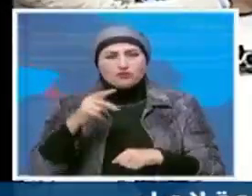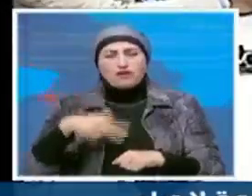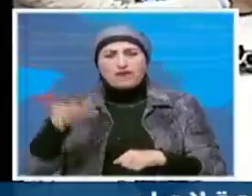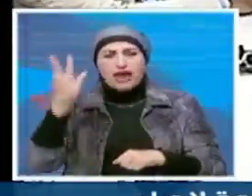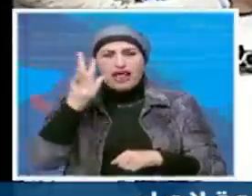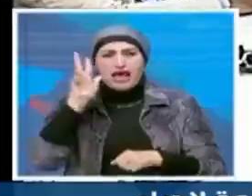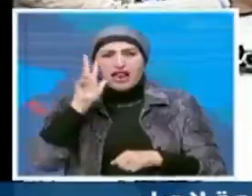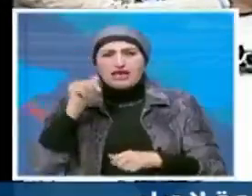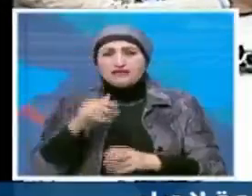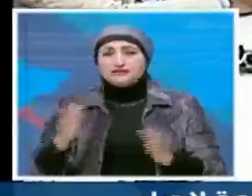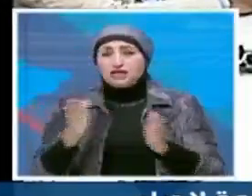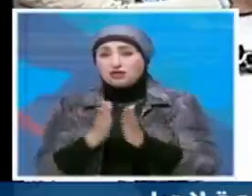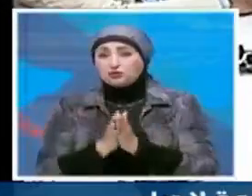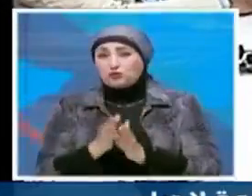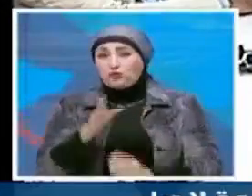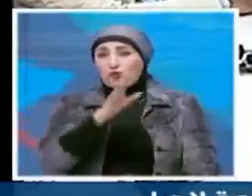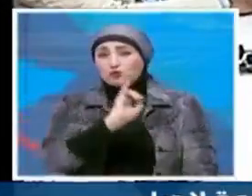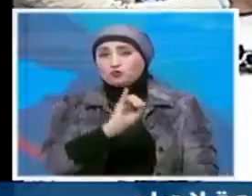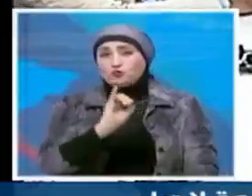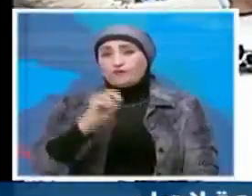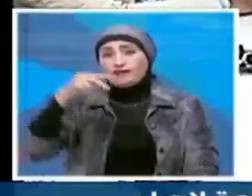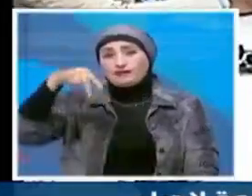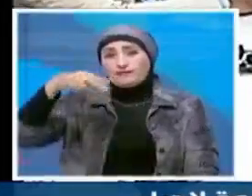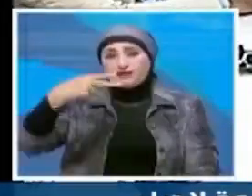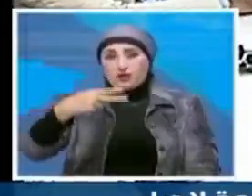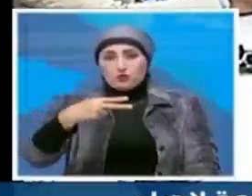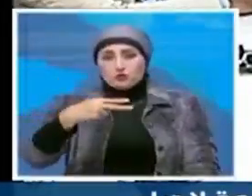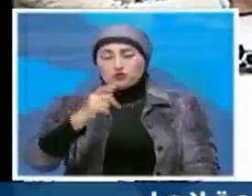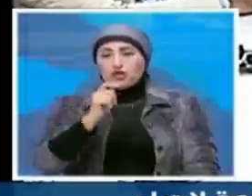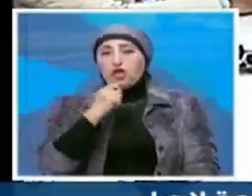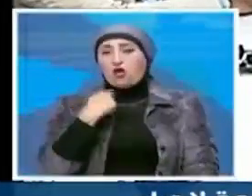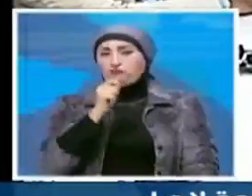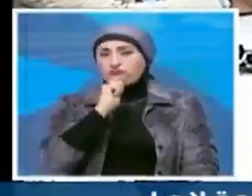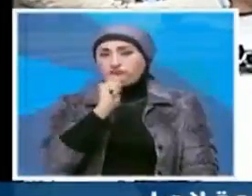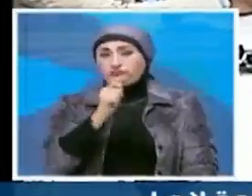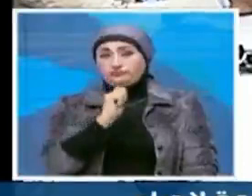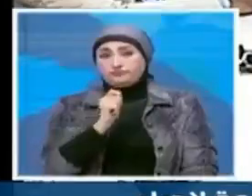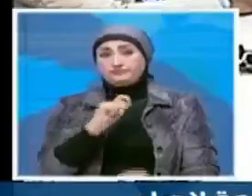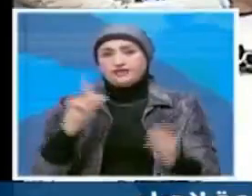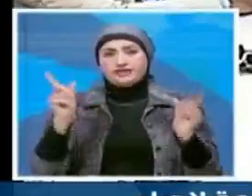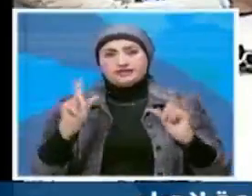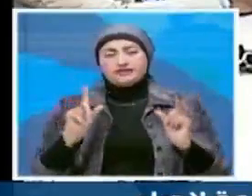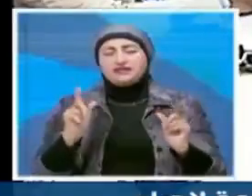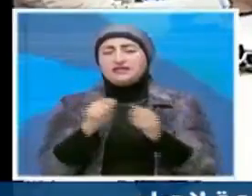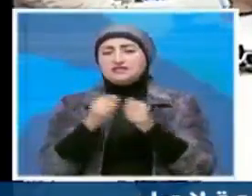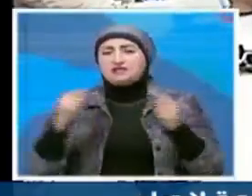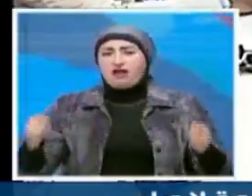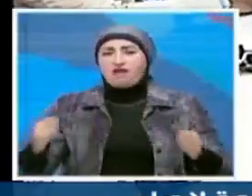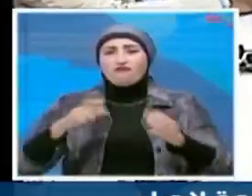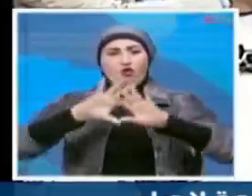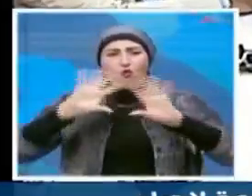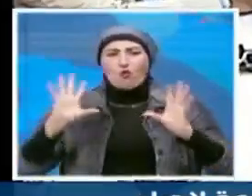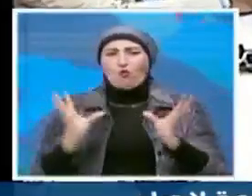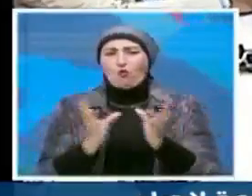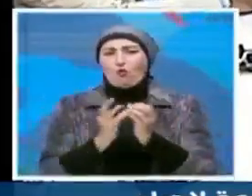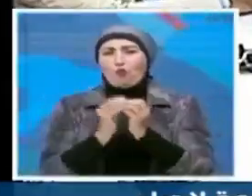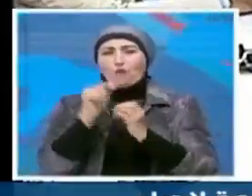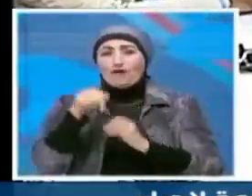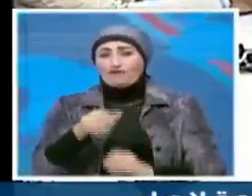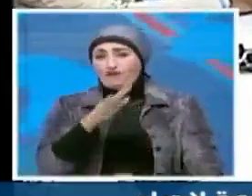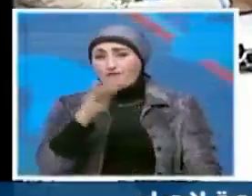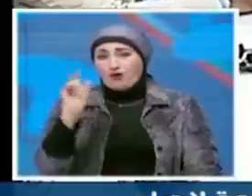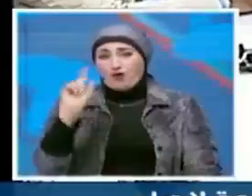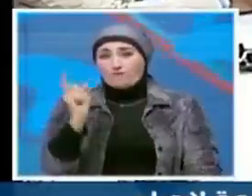المتابعه الاعلاميه تضم 528 متابعا دوليا عن